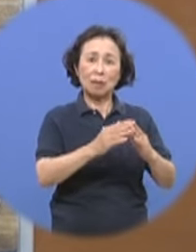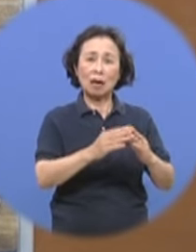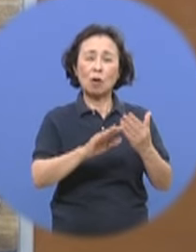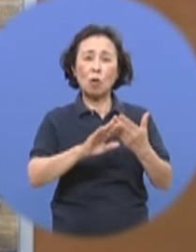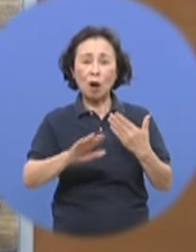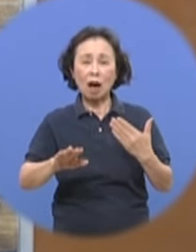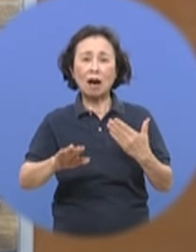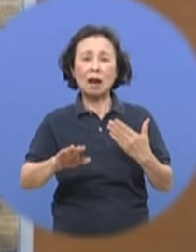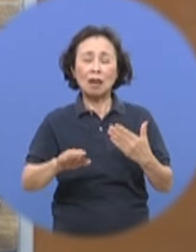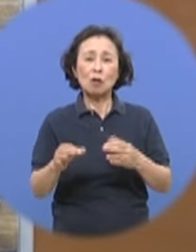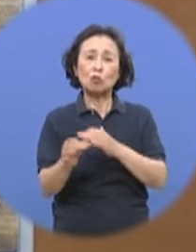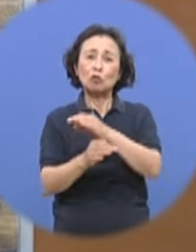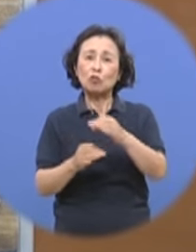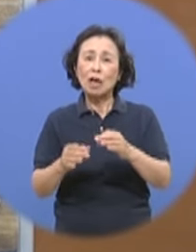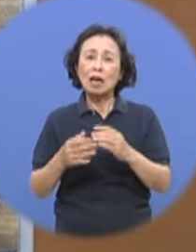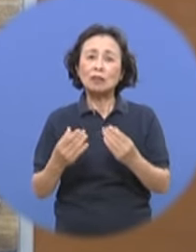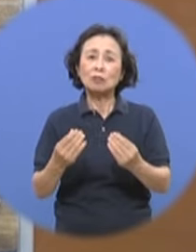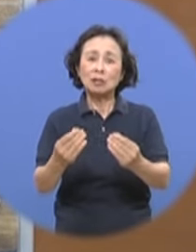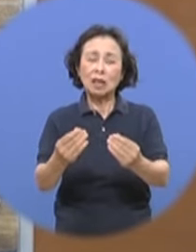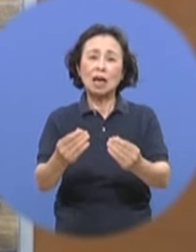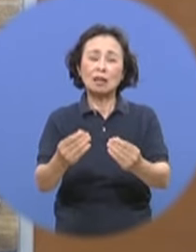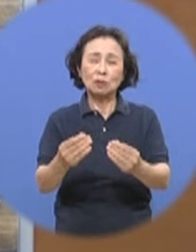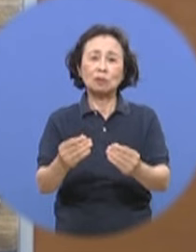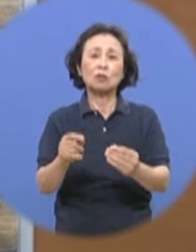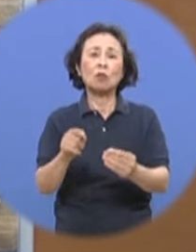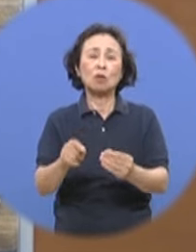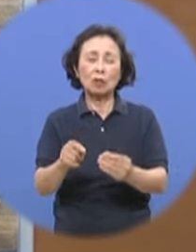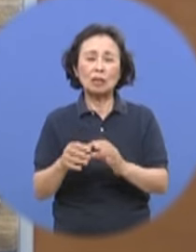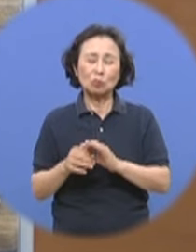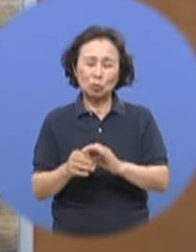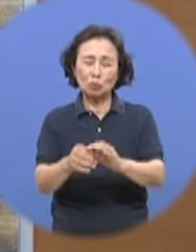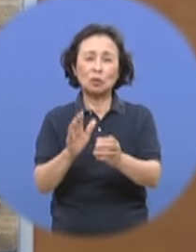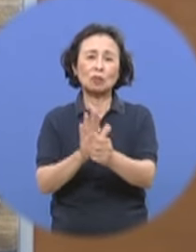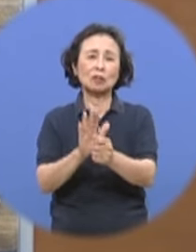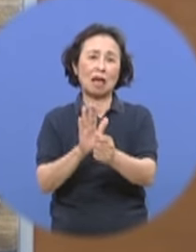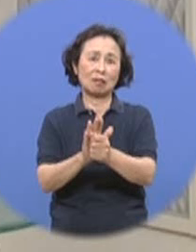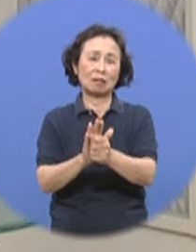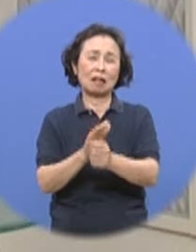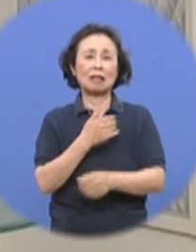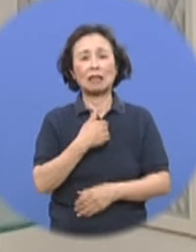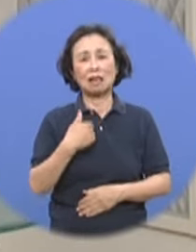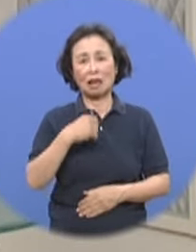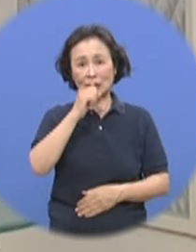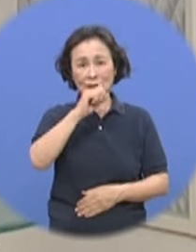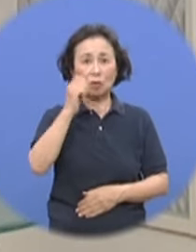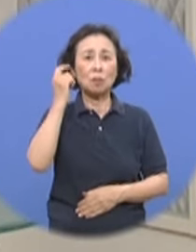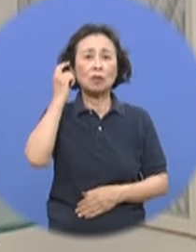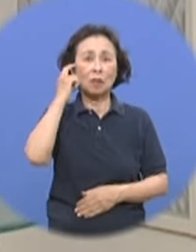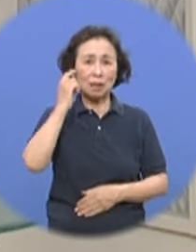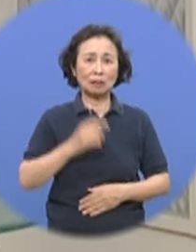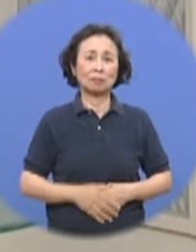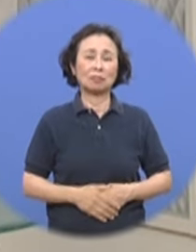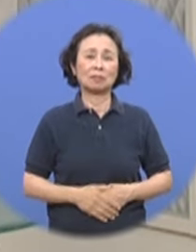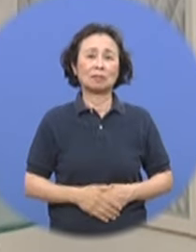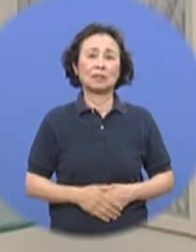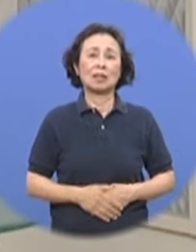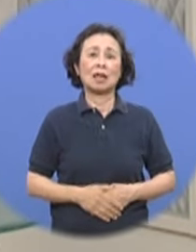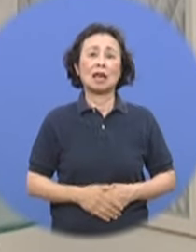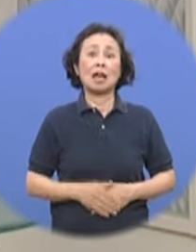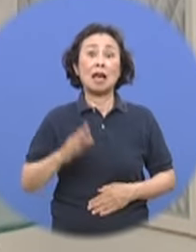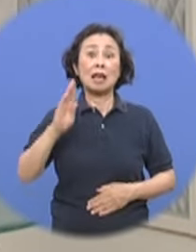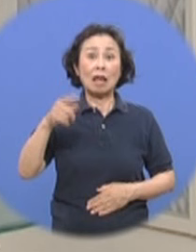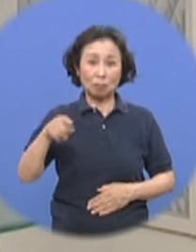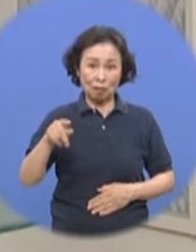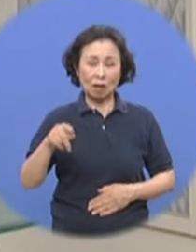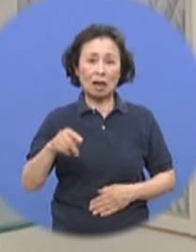営している子ども食堂に対して持続的なサポートができればと思っております。 県では来年度まで